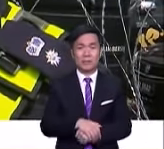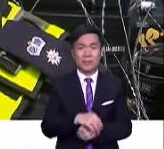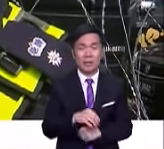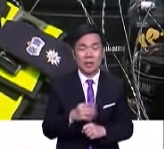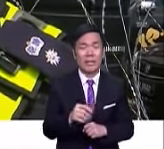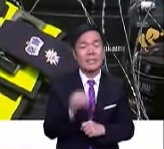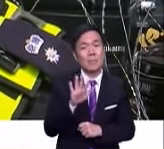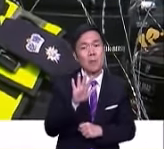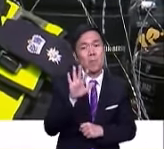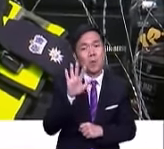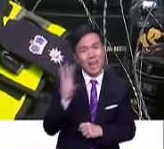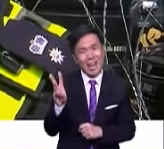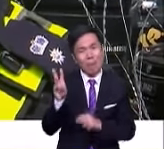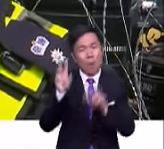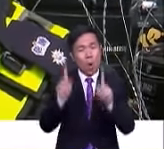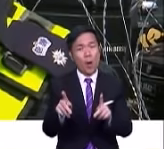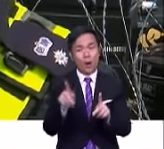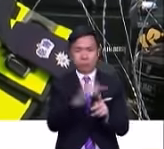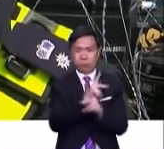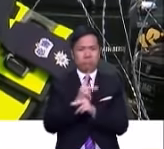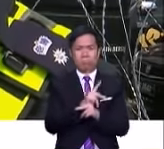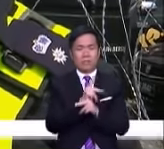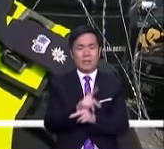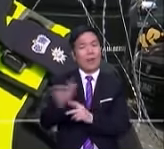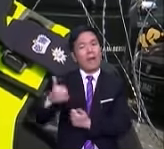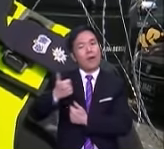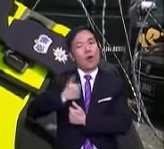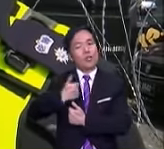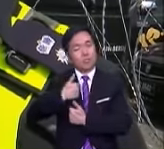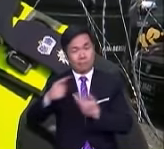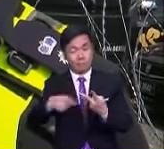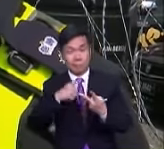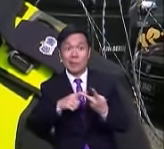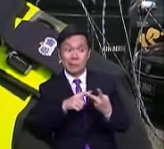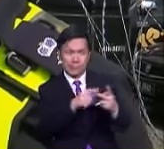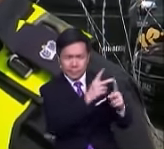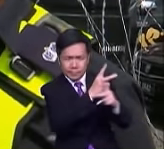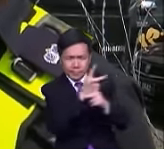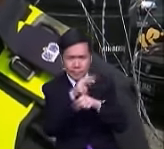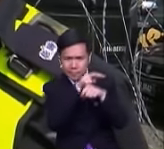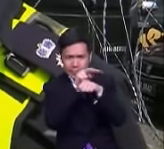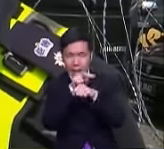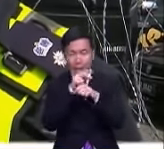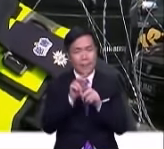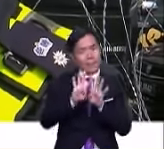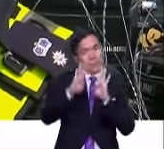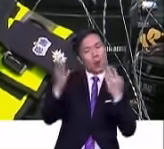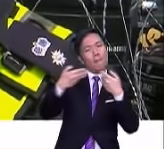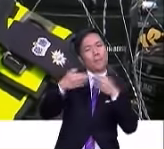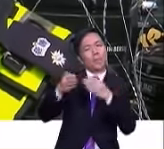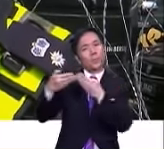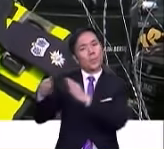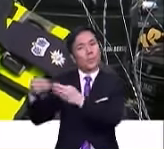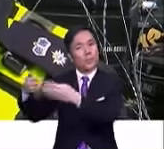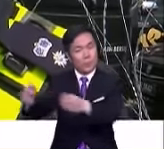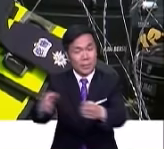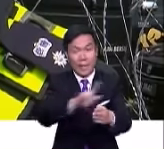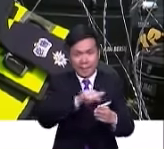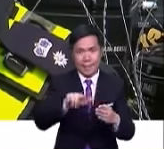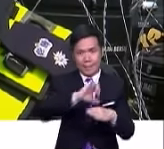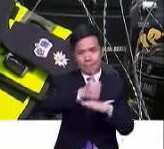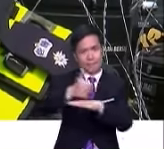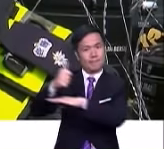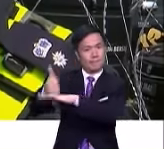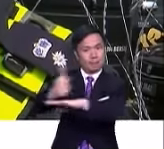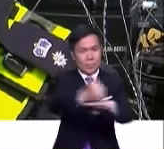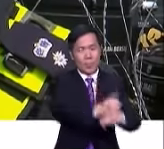deploy 56 orang. Begitu dengan pihak negara, pihak tentera, iaitu untuk mengawal pos-pos kawalan di setiap pos yang telah kita